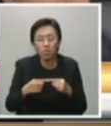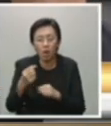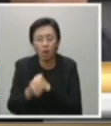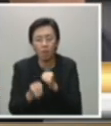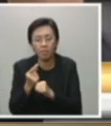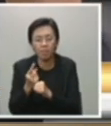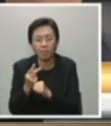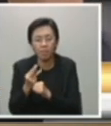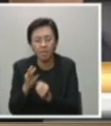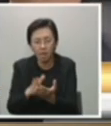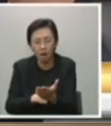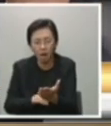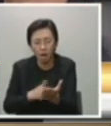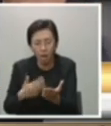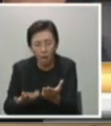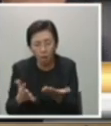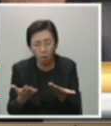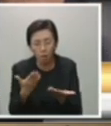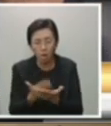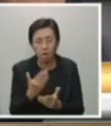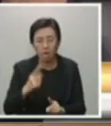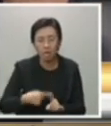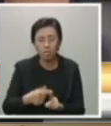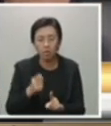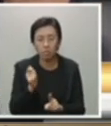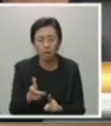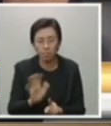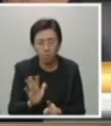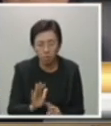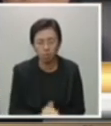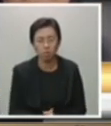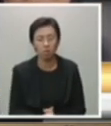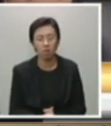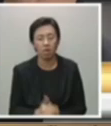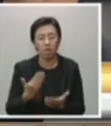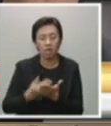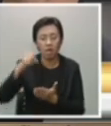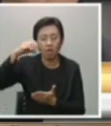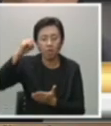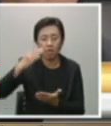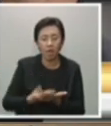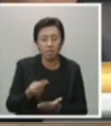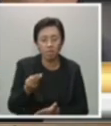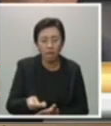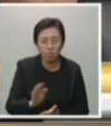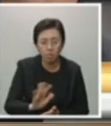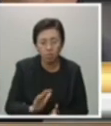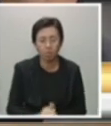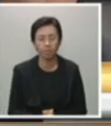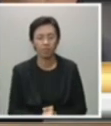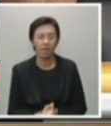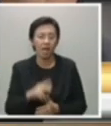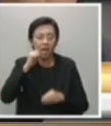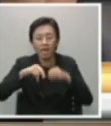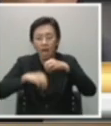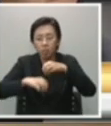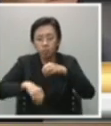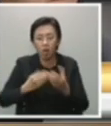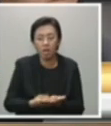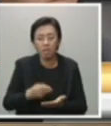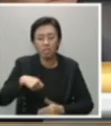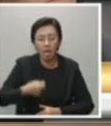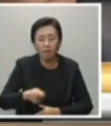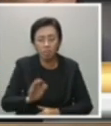ายปีโดยไม่เสียค่าเช่าไม่จ่ายค่ากระแสไฟฟ้าไม่จ่ายค่าน้ำประปา